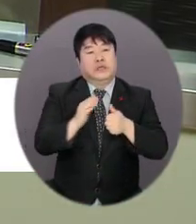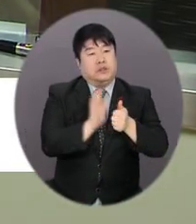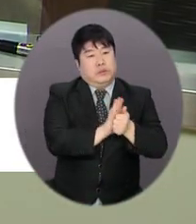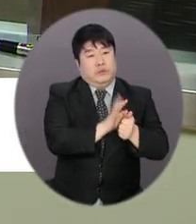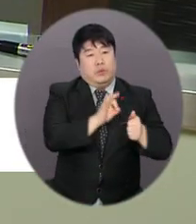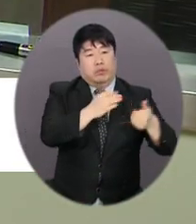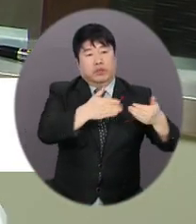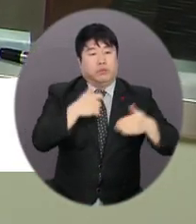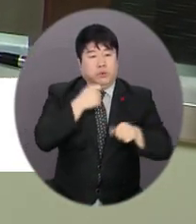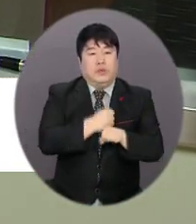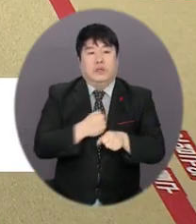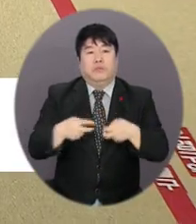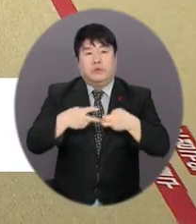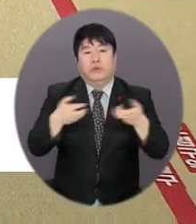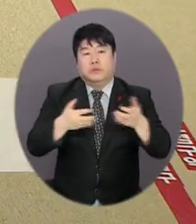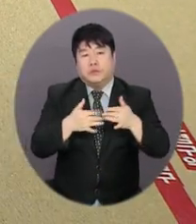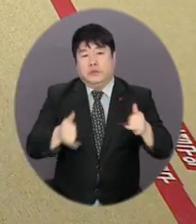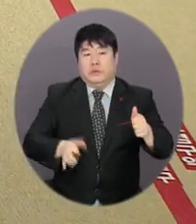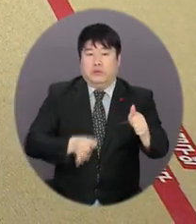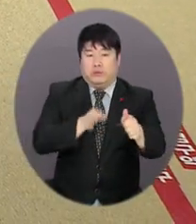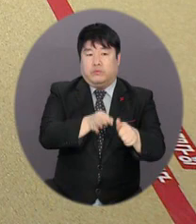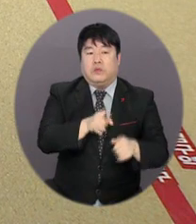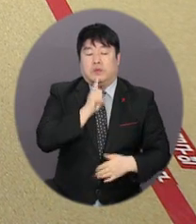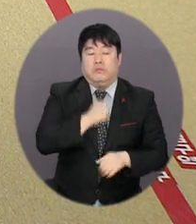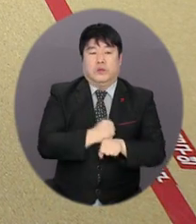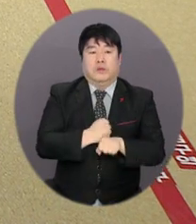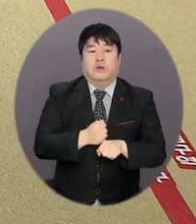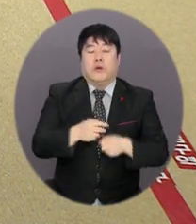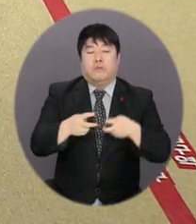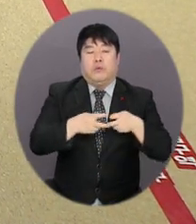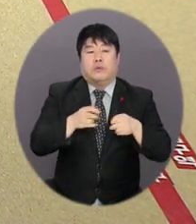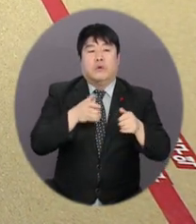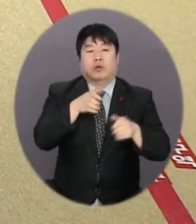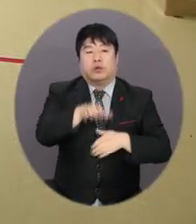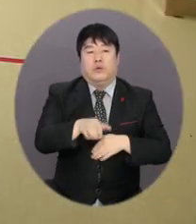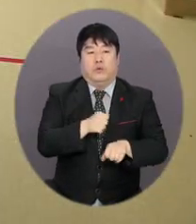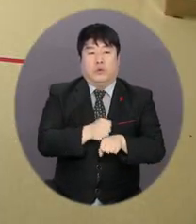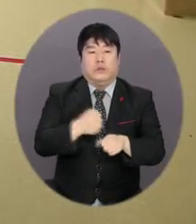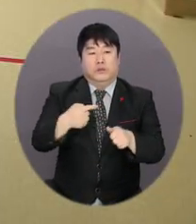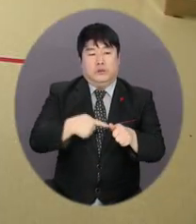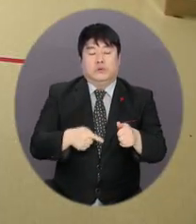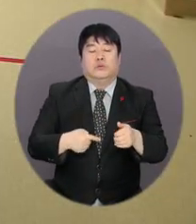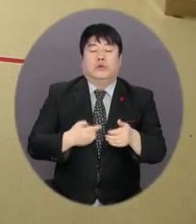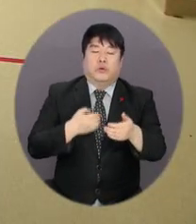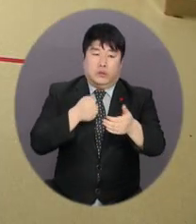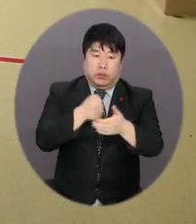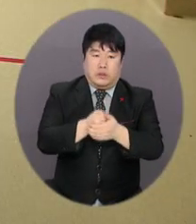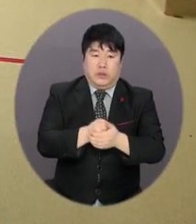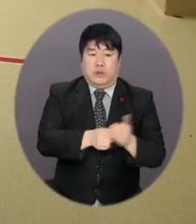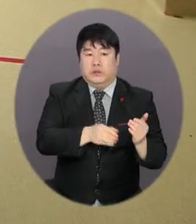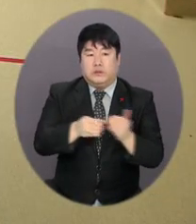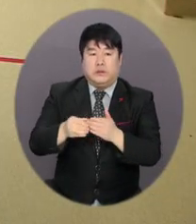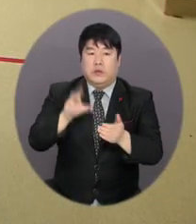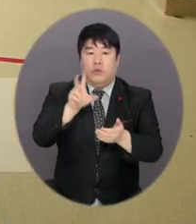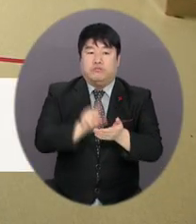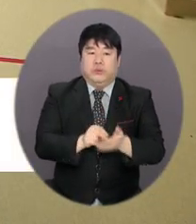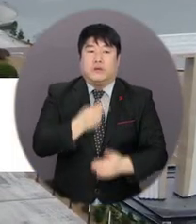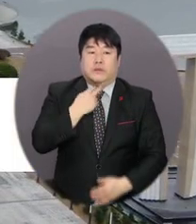의료인력에 지급한다는 겁니다. 병원 측은 해당 부서에서 자발적으로 결정해 진행 과정에 문제는 없다는